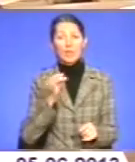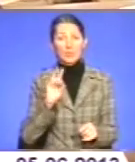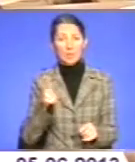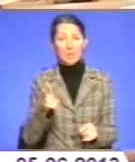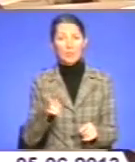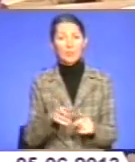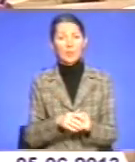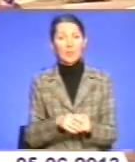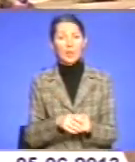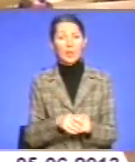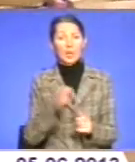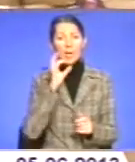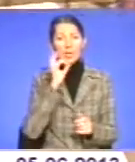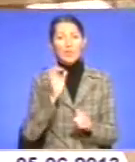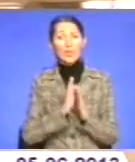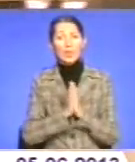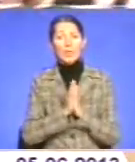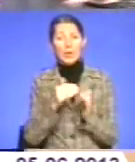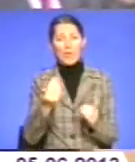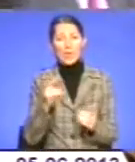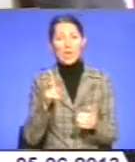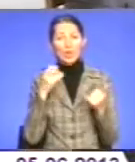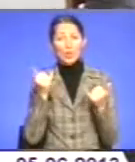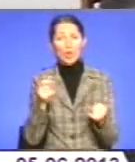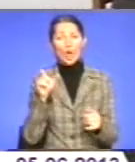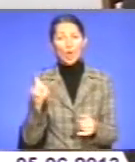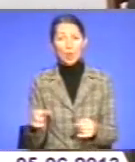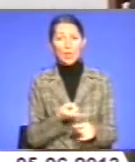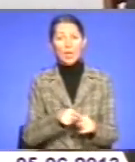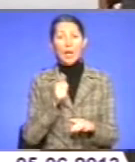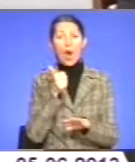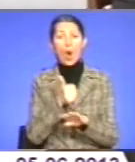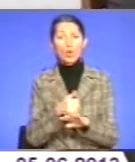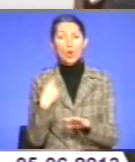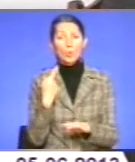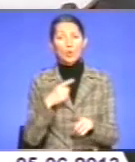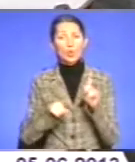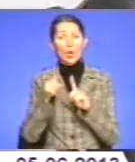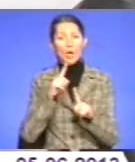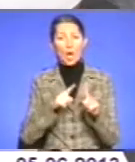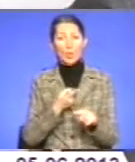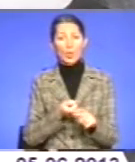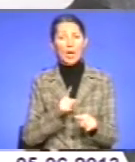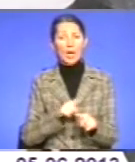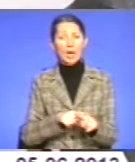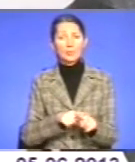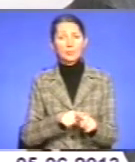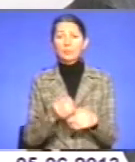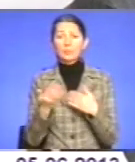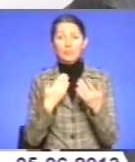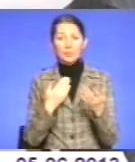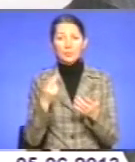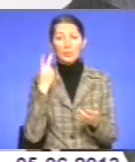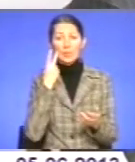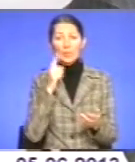Скажіть, будь ласка, ви як фактично сьогодні людина, яка очолює обласну раду і яка спілкується